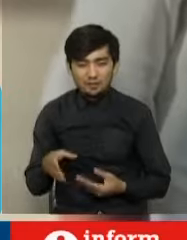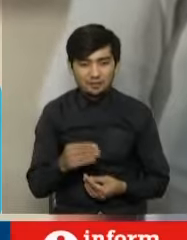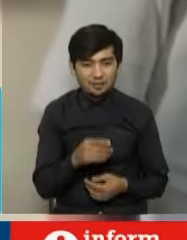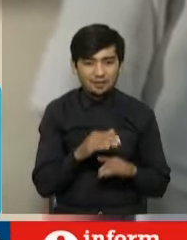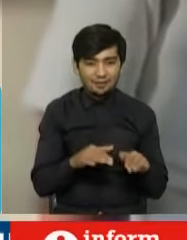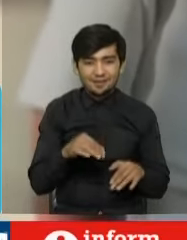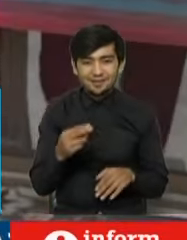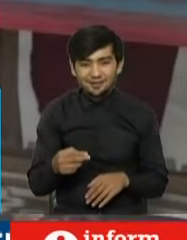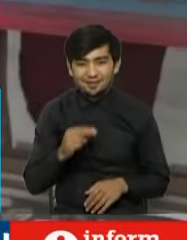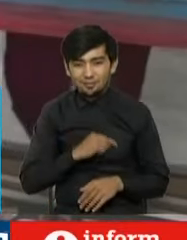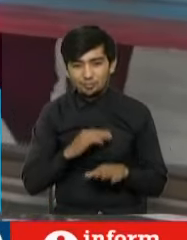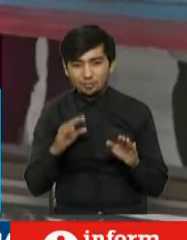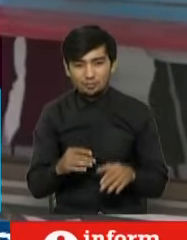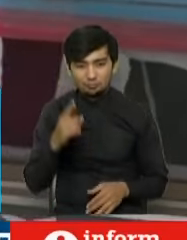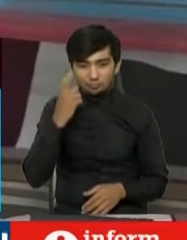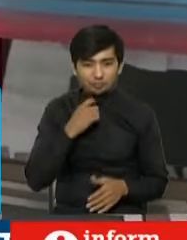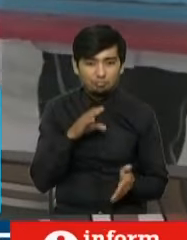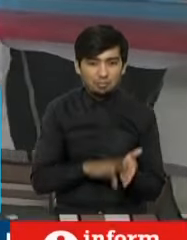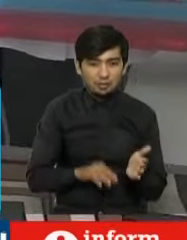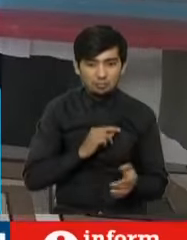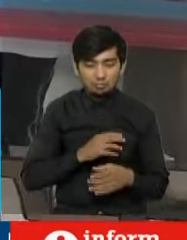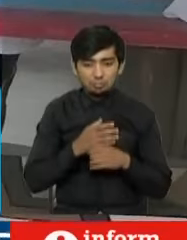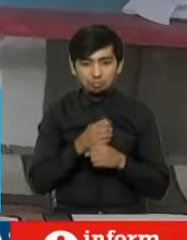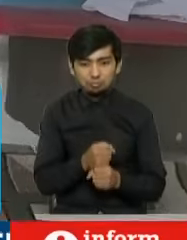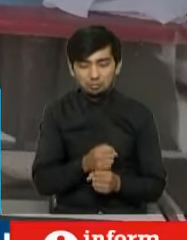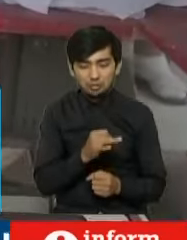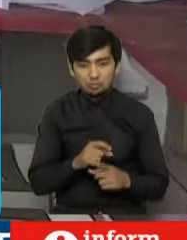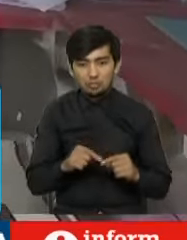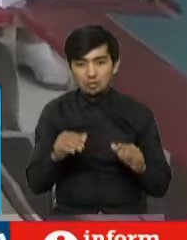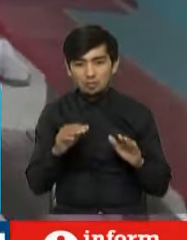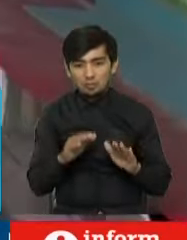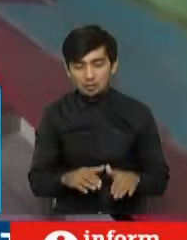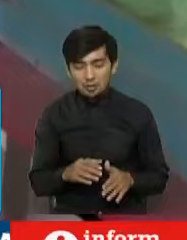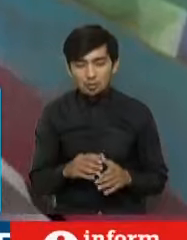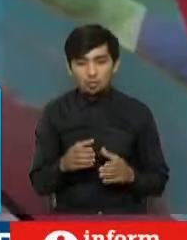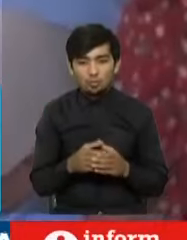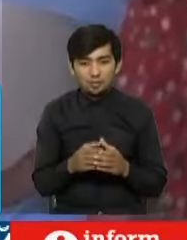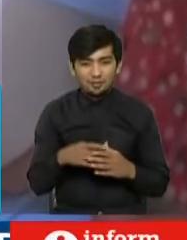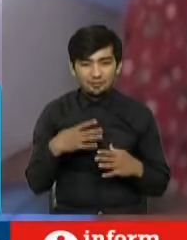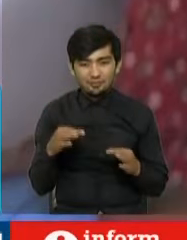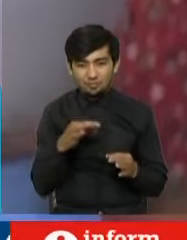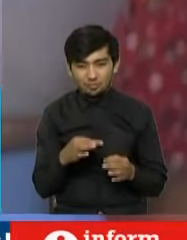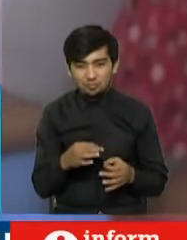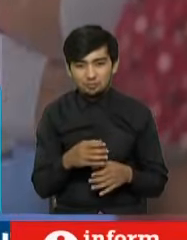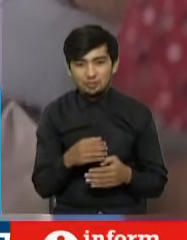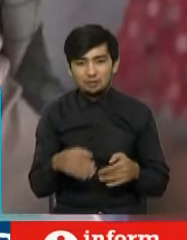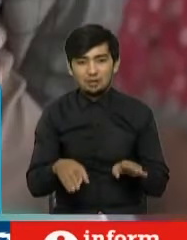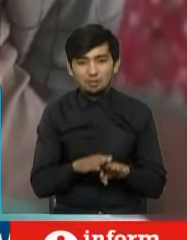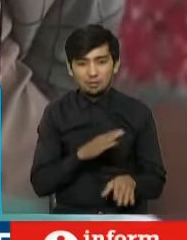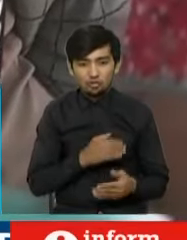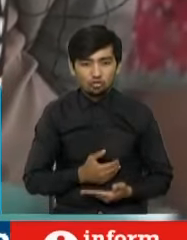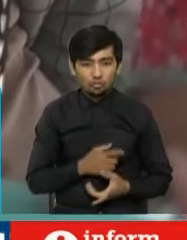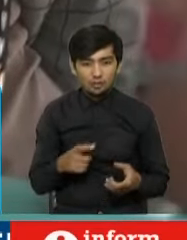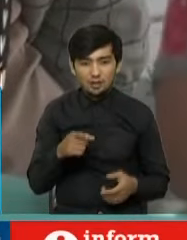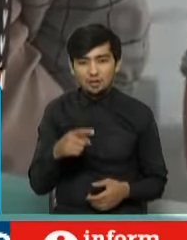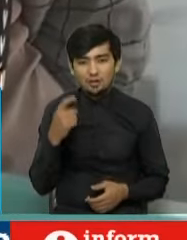бөбекжай қызметкерлері ескертусіз жұмыстан қысқартылып, мектеп алды дайындық тобы жабылған екен. Тұрғындардың айтуынша бұл әрекет